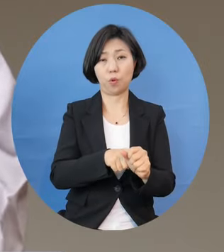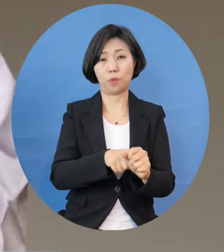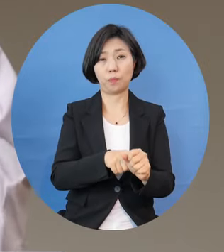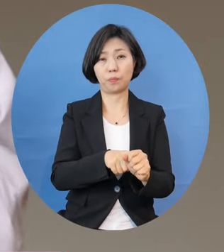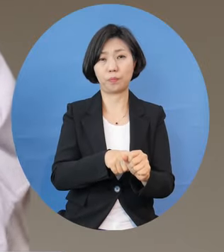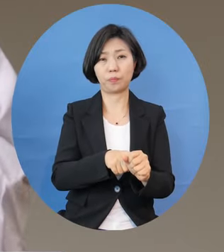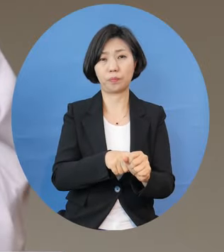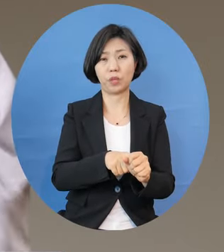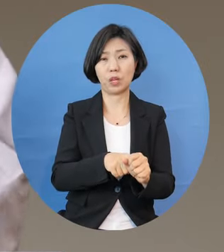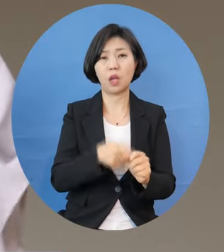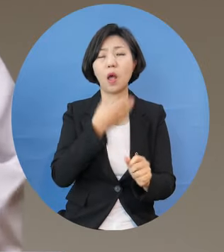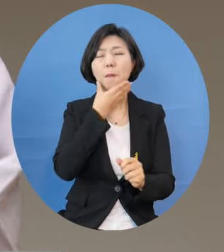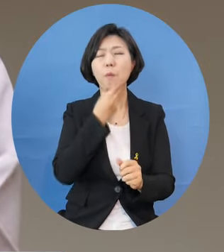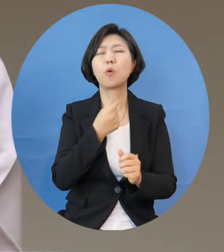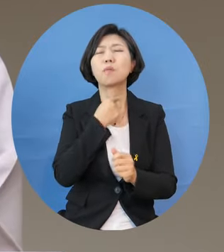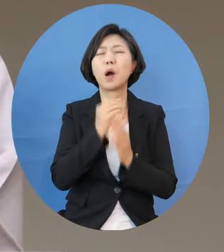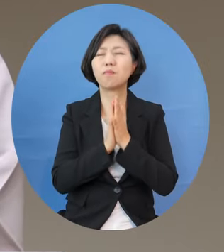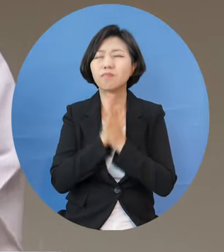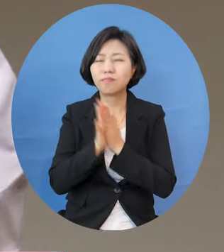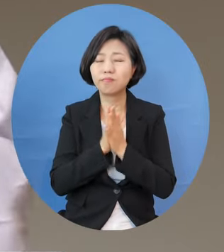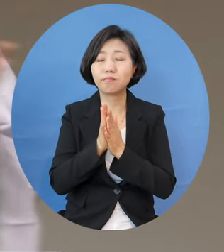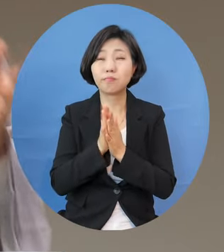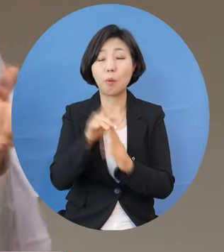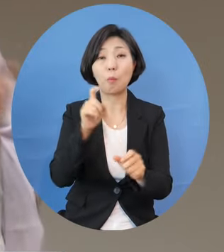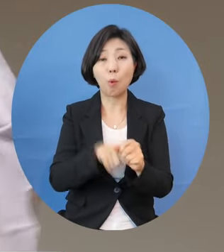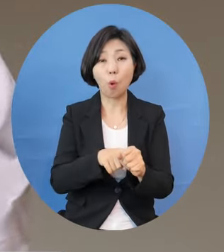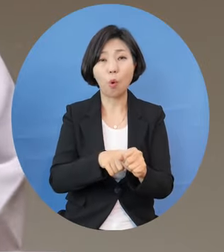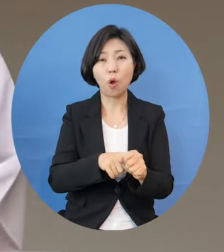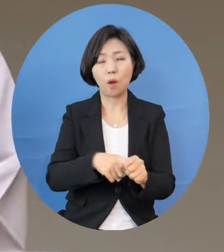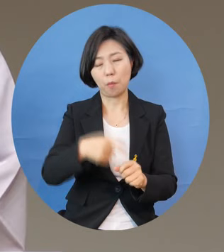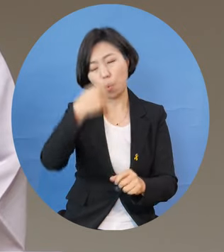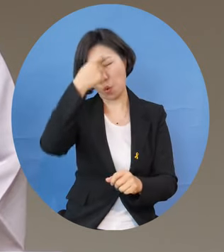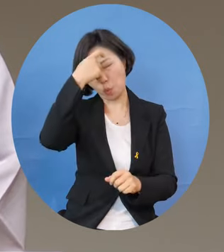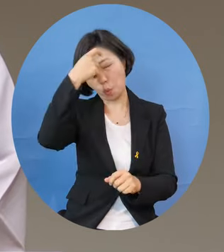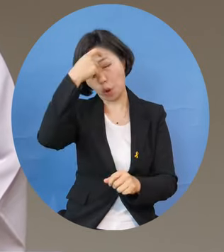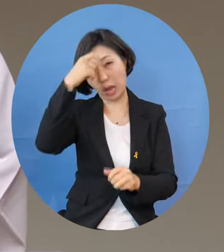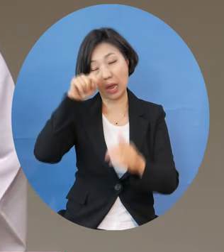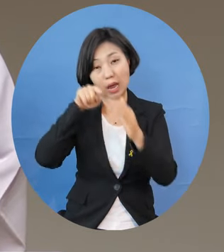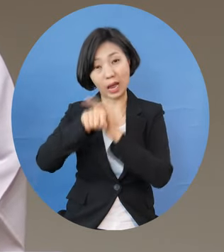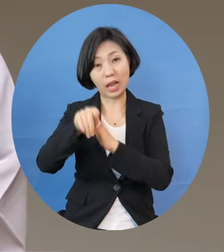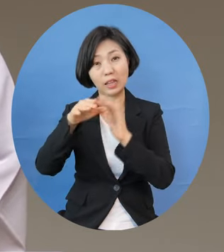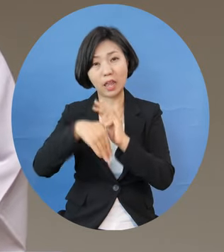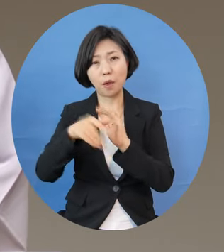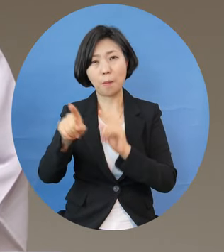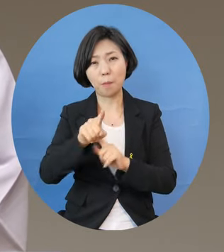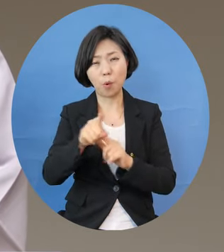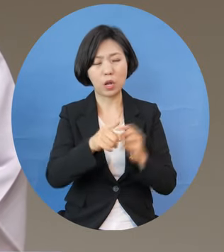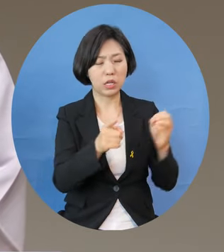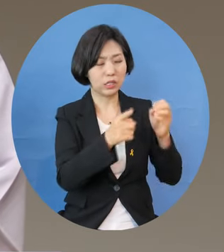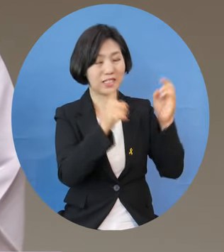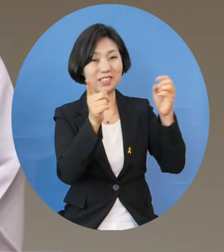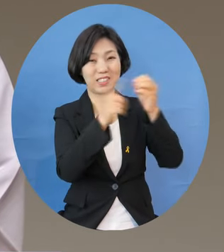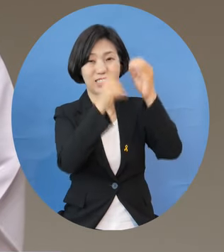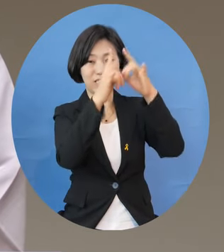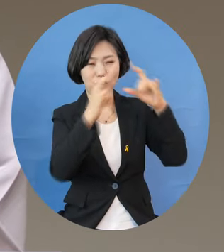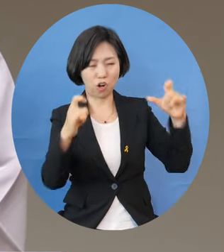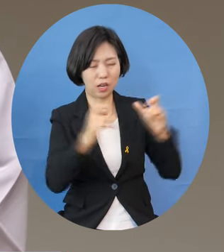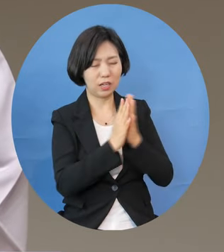다 우린 지금 기복, 복을 비는 거잖아요. 그래서 교회는 어디 가면 뭐 절에가 기도회가